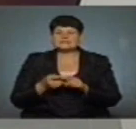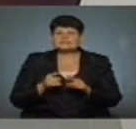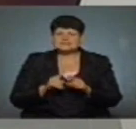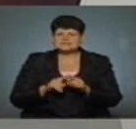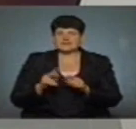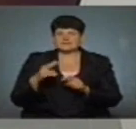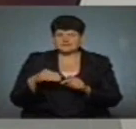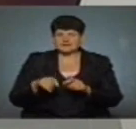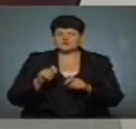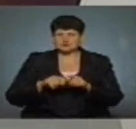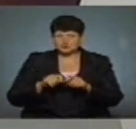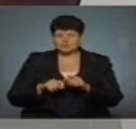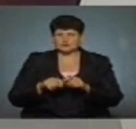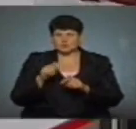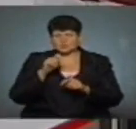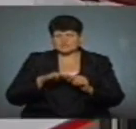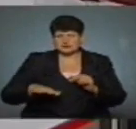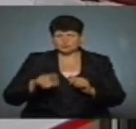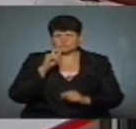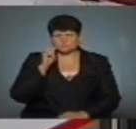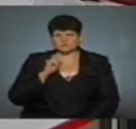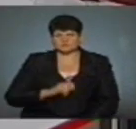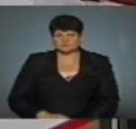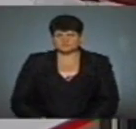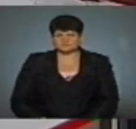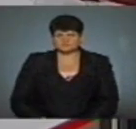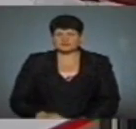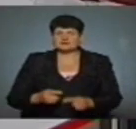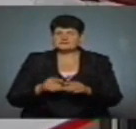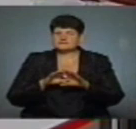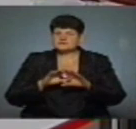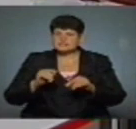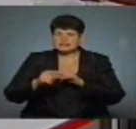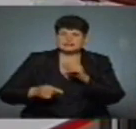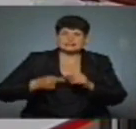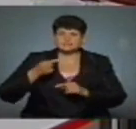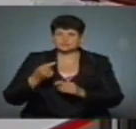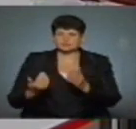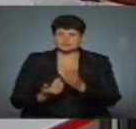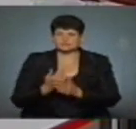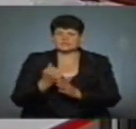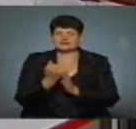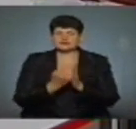із підконтрольної Україні території. На цьому у мене все. Наступний випуск новин